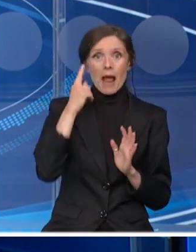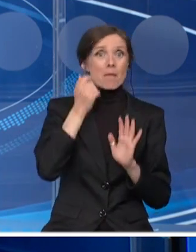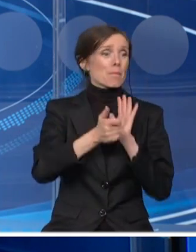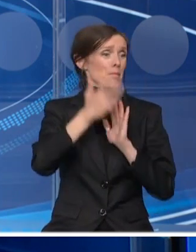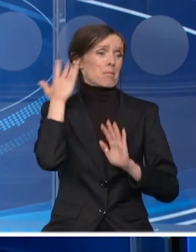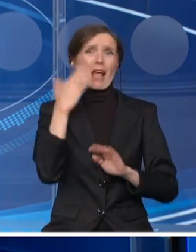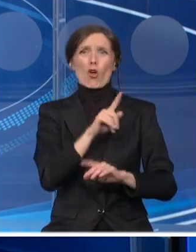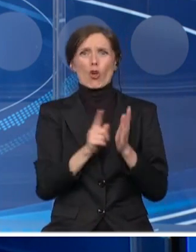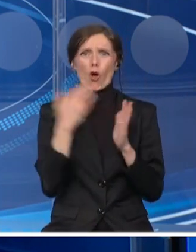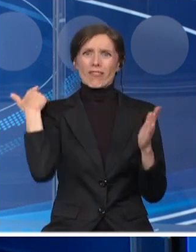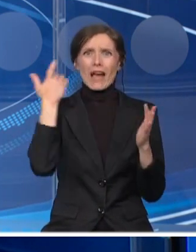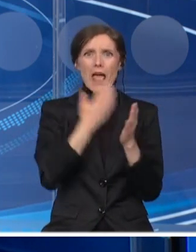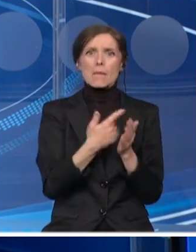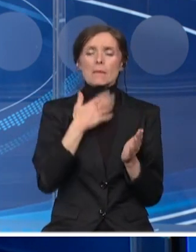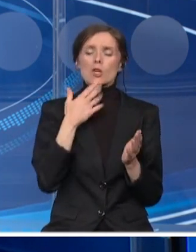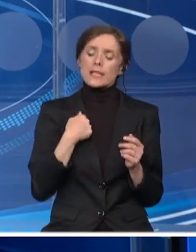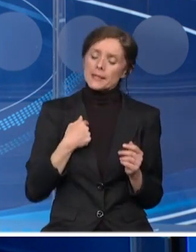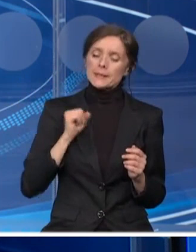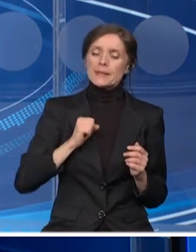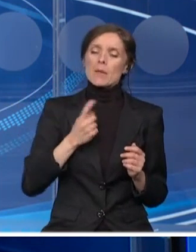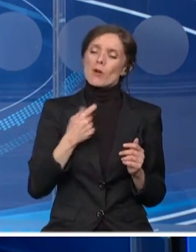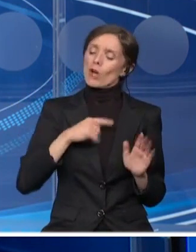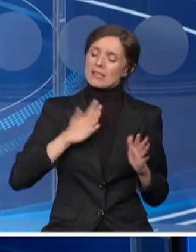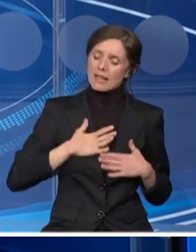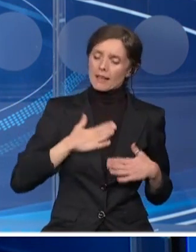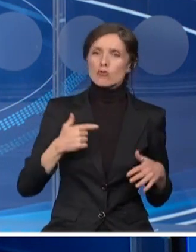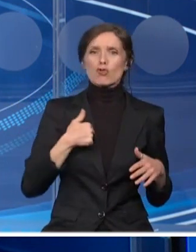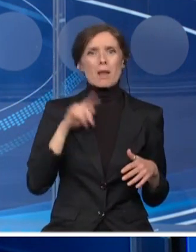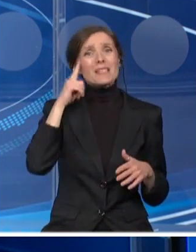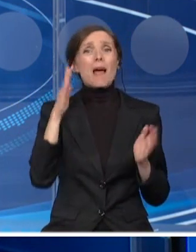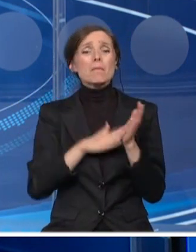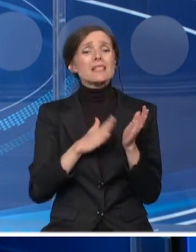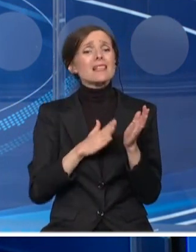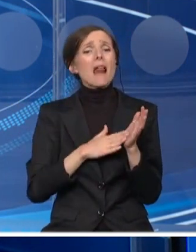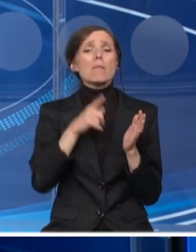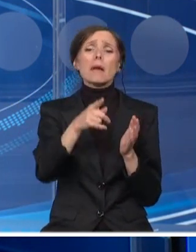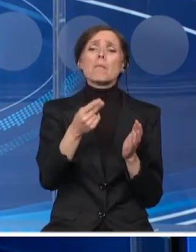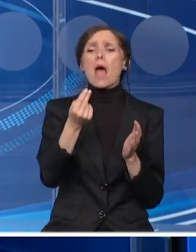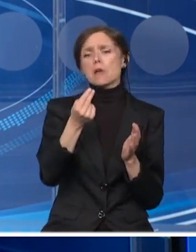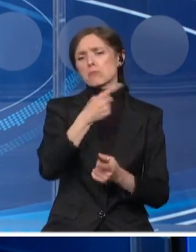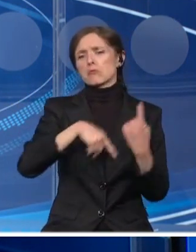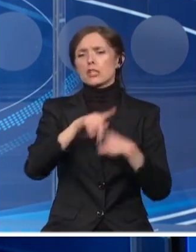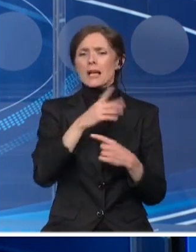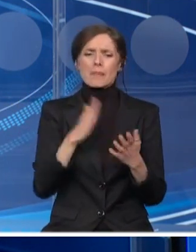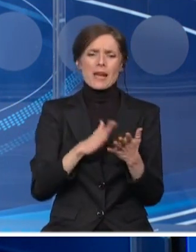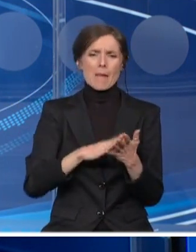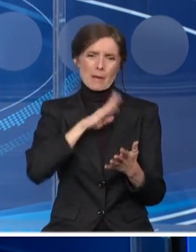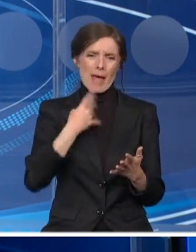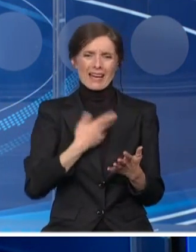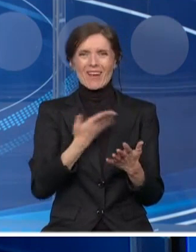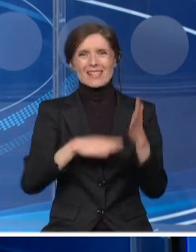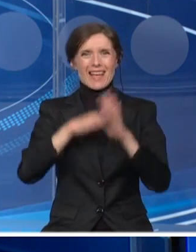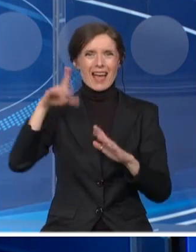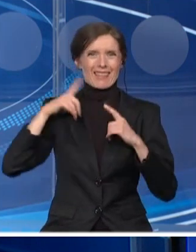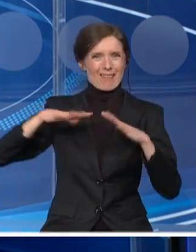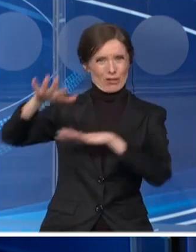uzdržali. Zamislite, molim vas, da je u Srbiji neko izašao na ulice grada u kojem većinski žive naši sugrađani Hrvati